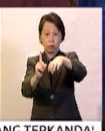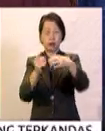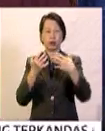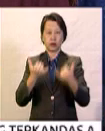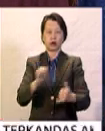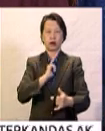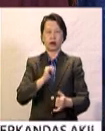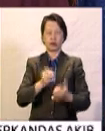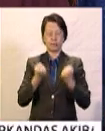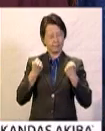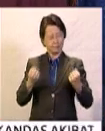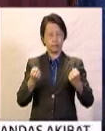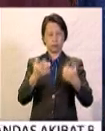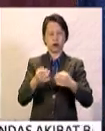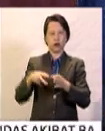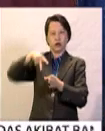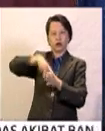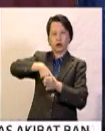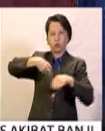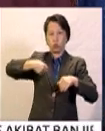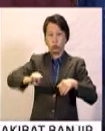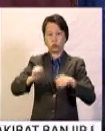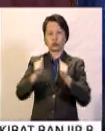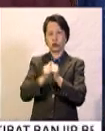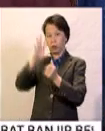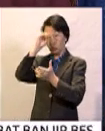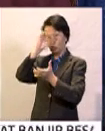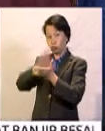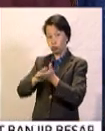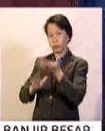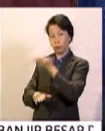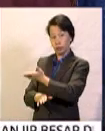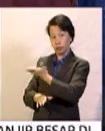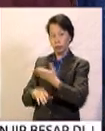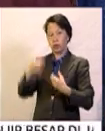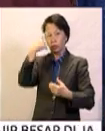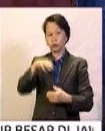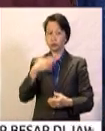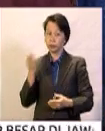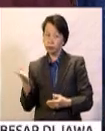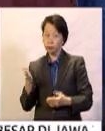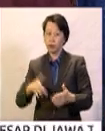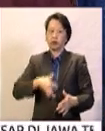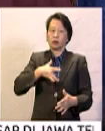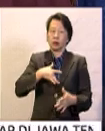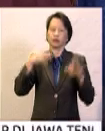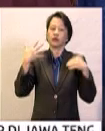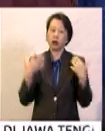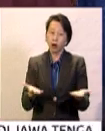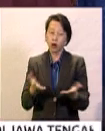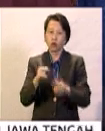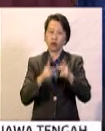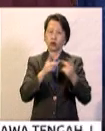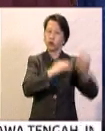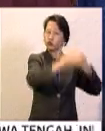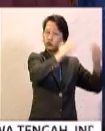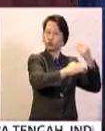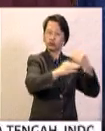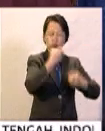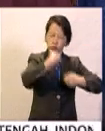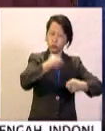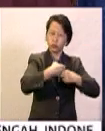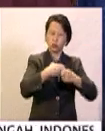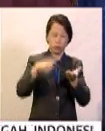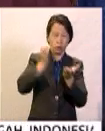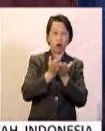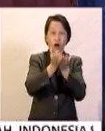memang berhajat tekad sangat nak naik motor dengan suami saya ni. Bagi dia rasa macam mana orang tu dulu susah macam ni